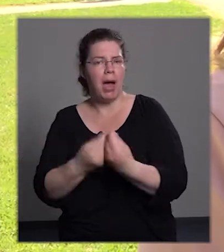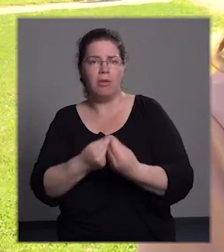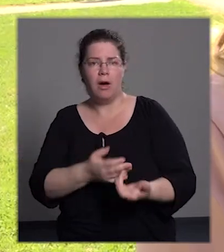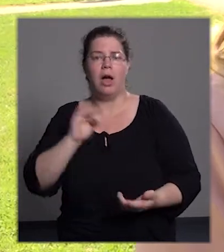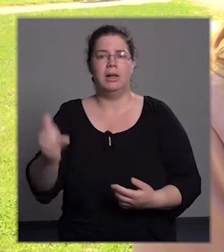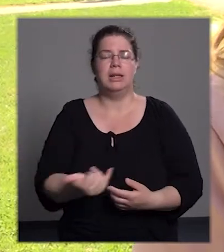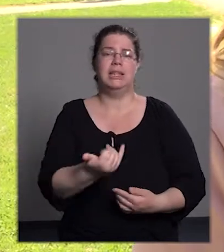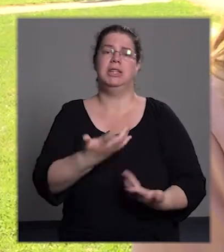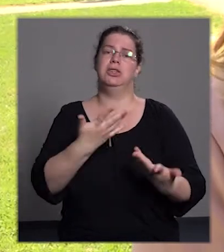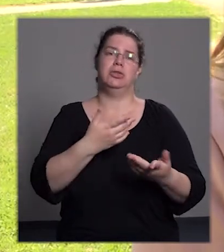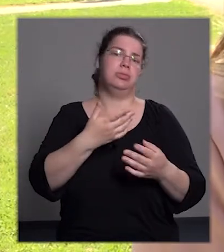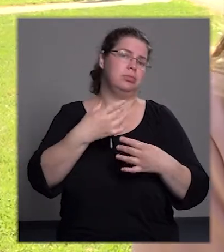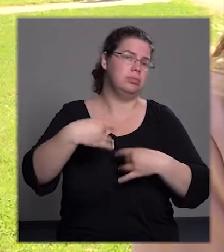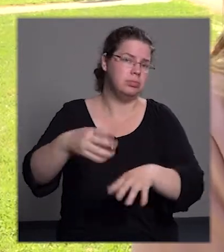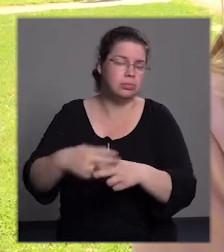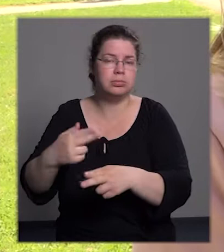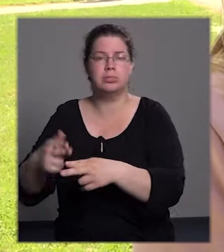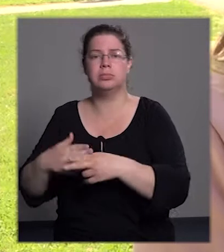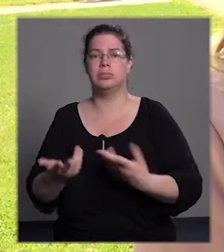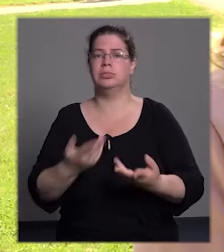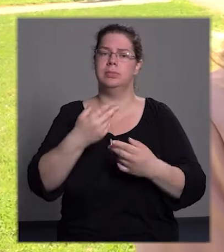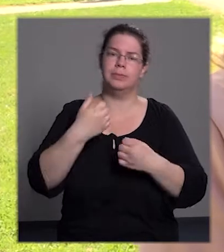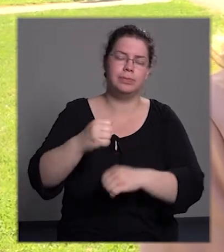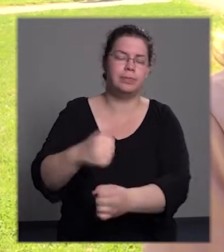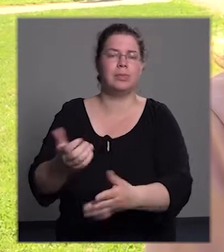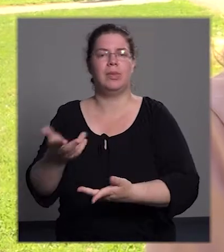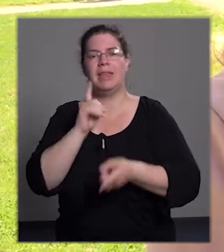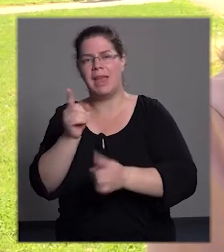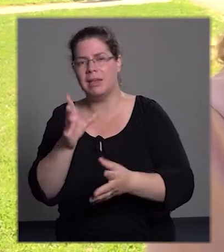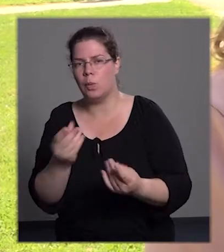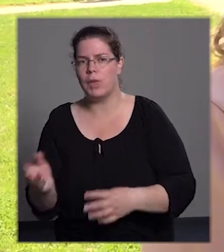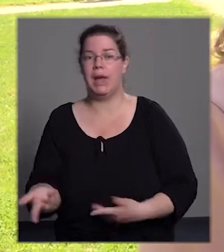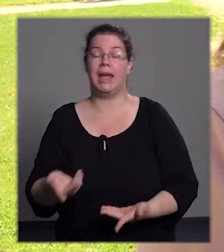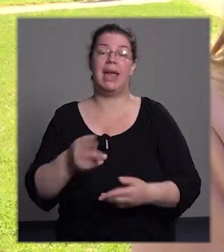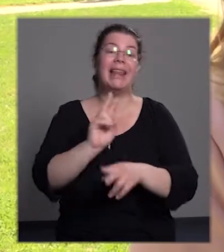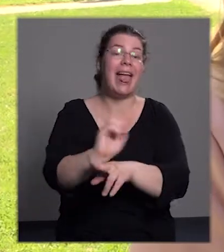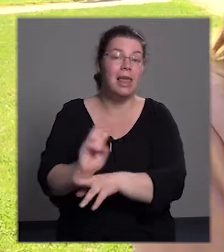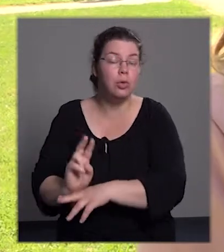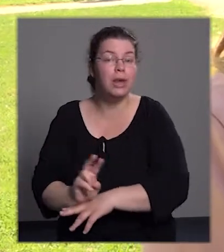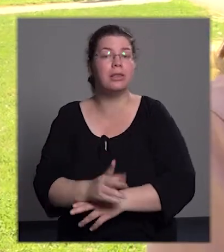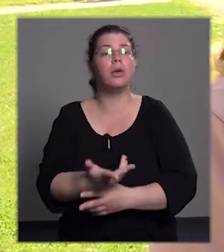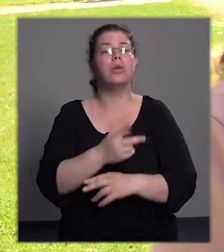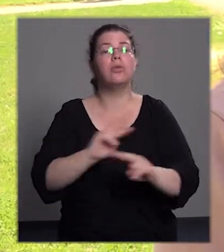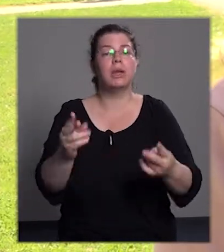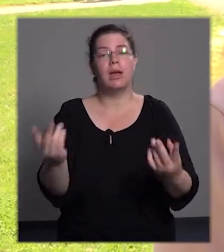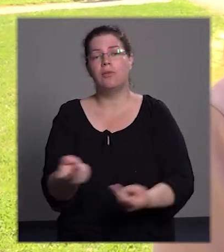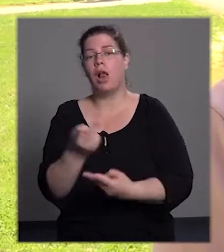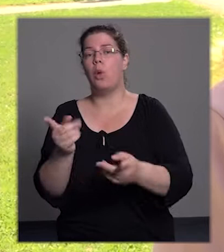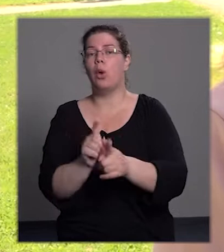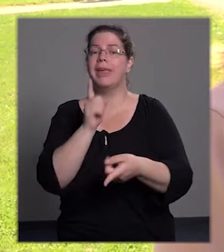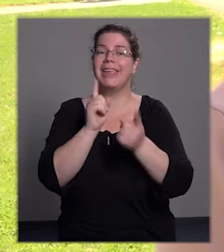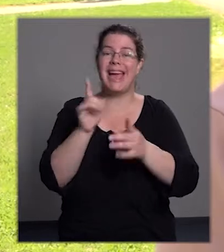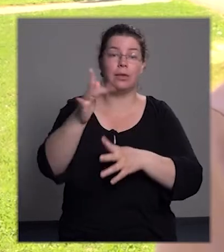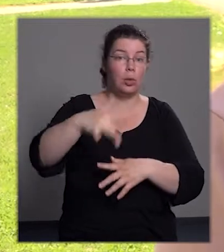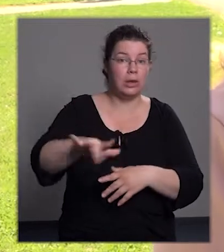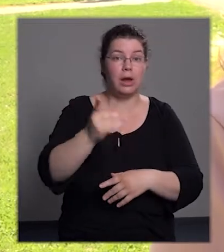emberek a játszószereket, végig takarítottuk, rendszeresen ellenőriztük, hogy van-e valahol olyan játszott tér,